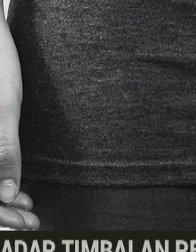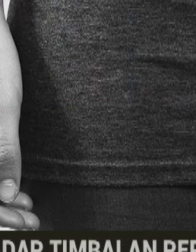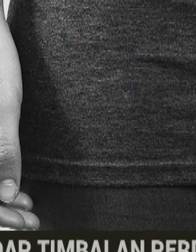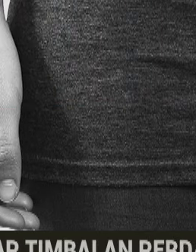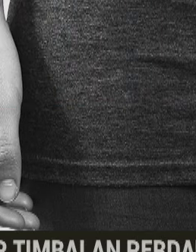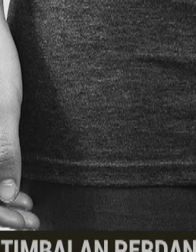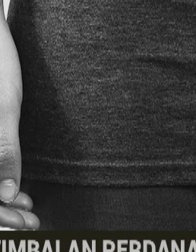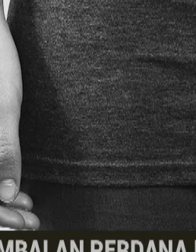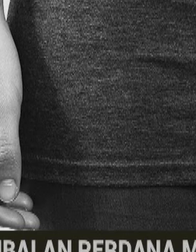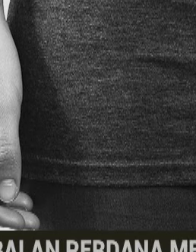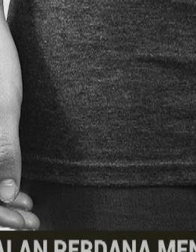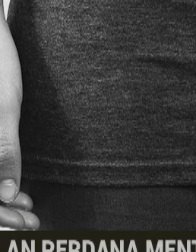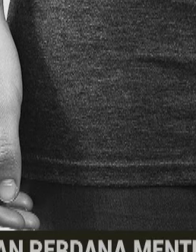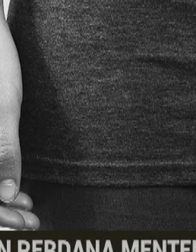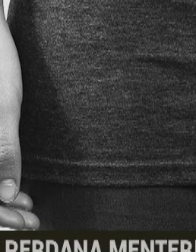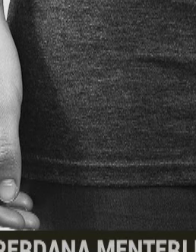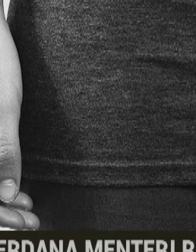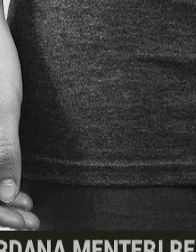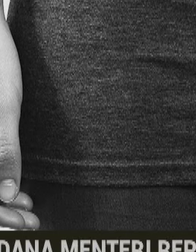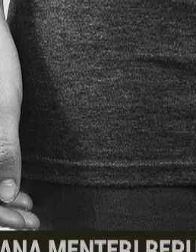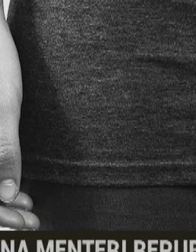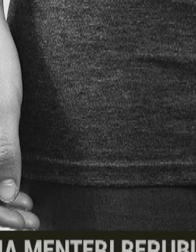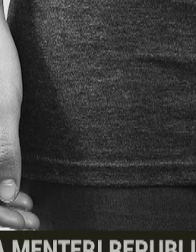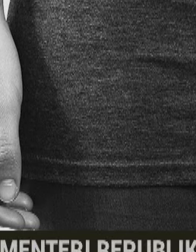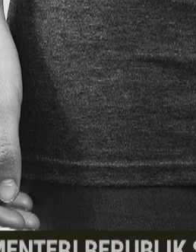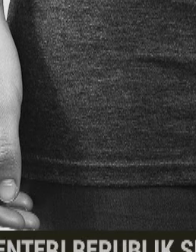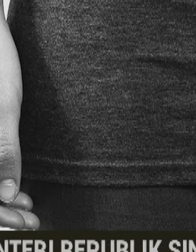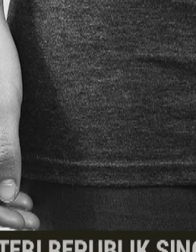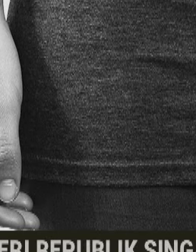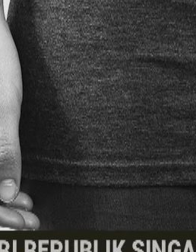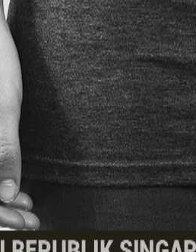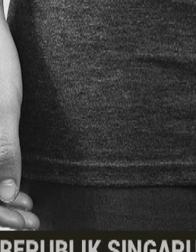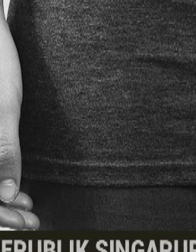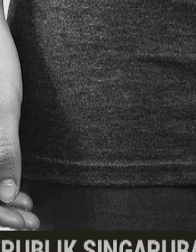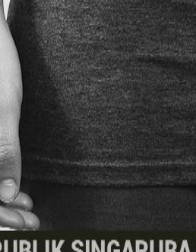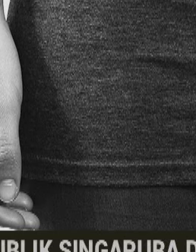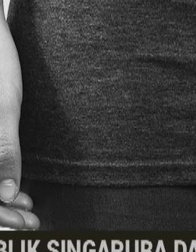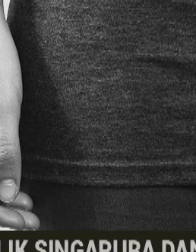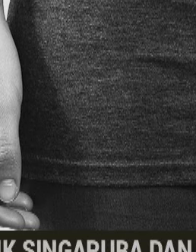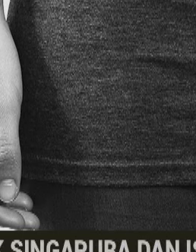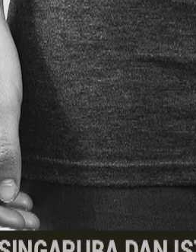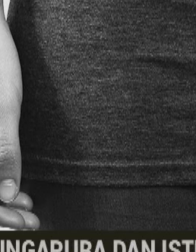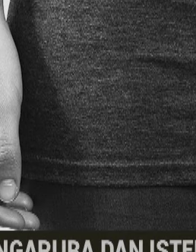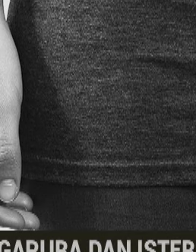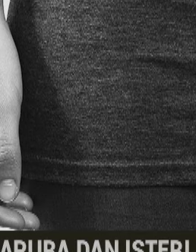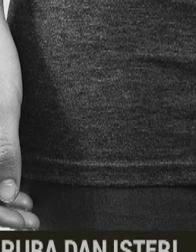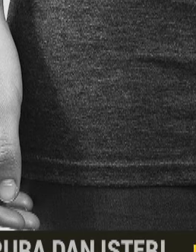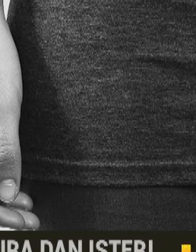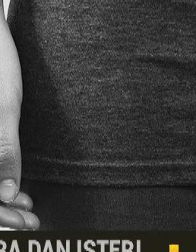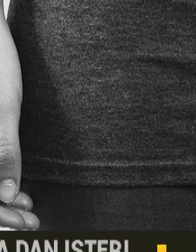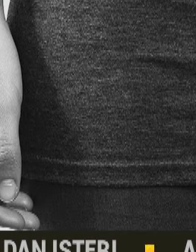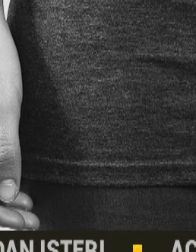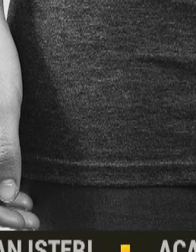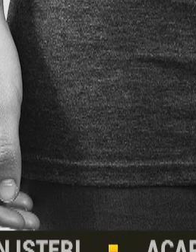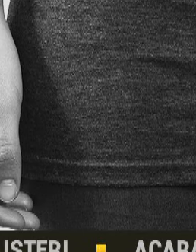Tabung Darah Hospital Suri Sri Begawan juga akan mengadakan kempen derma darah pada 21 Julai 2024. Kempen